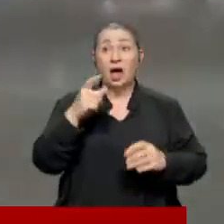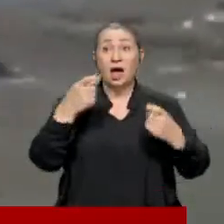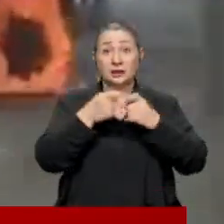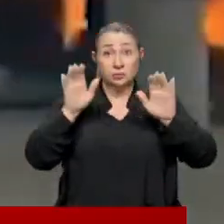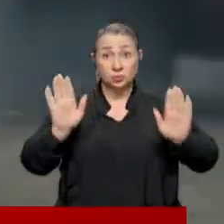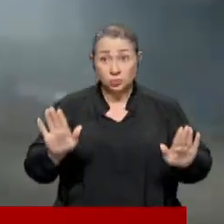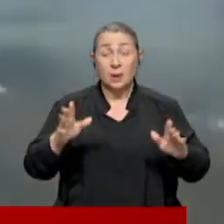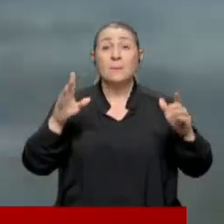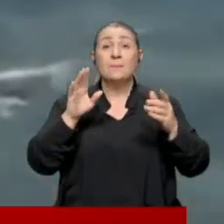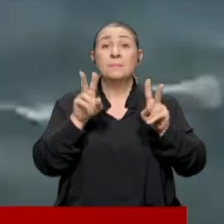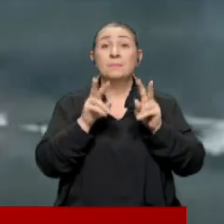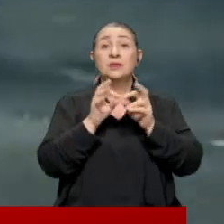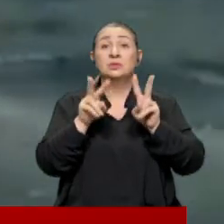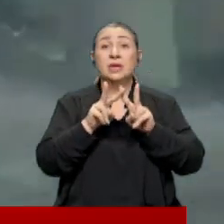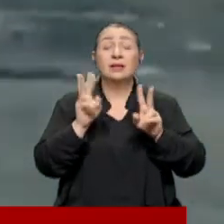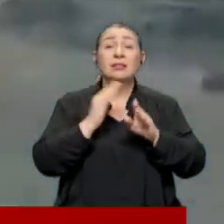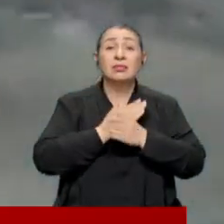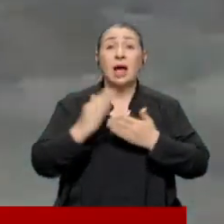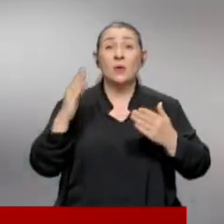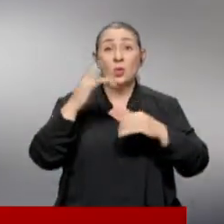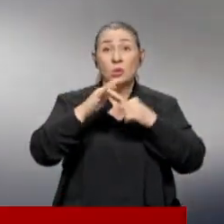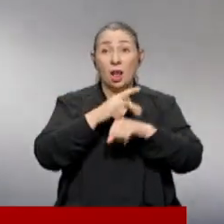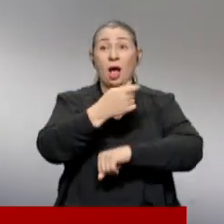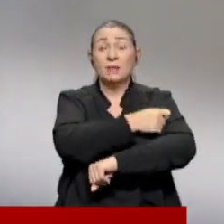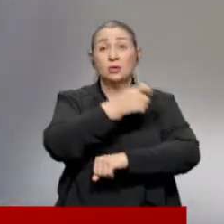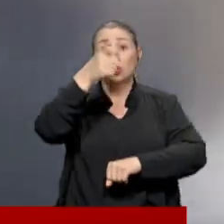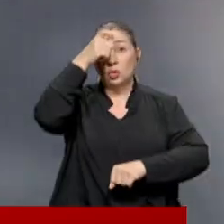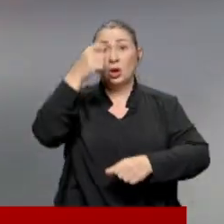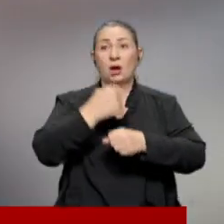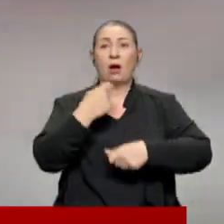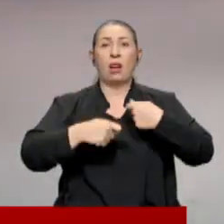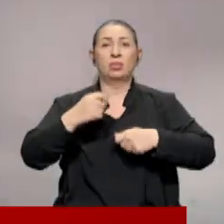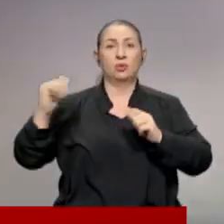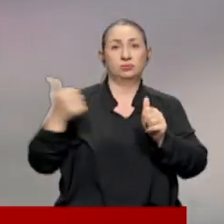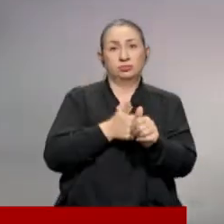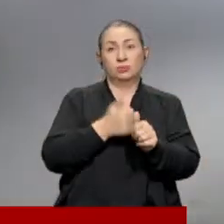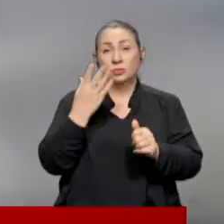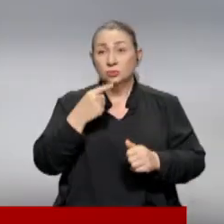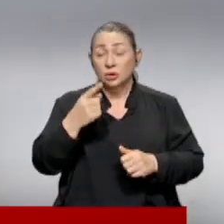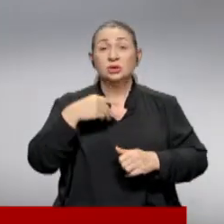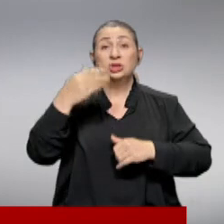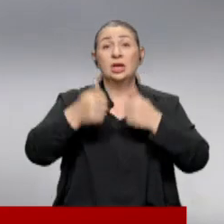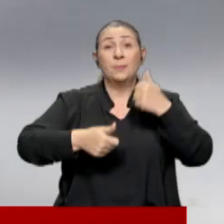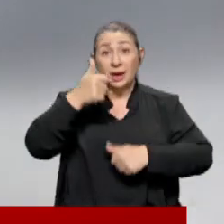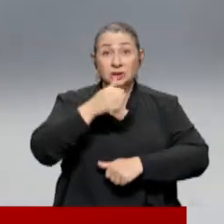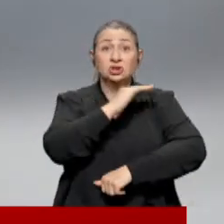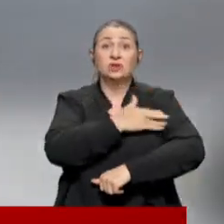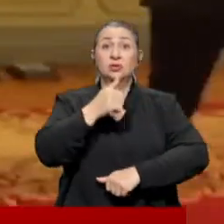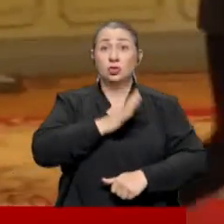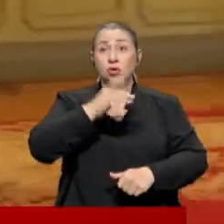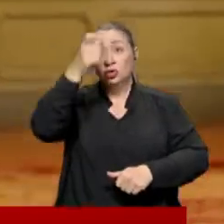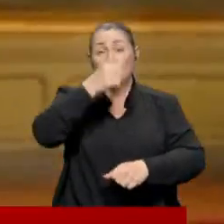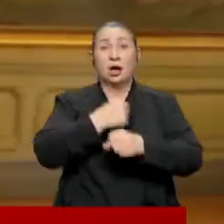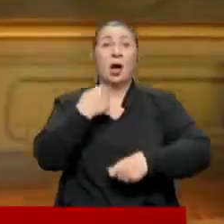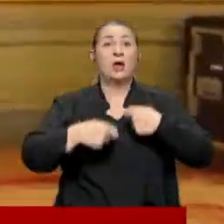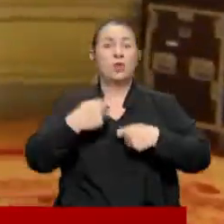ateşkeste Birleşmiş Milletler daimi üyesi ülkelerle Almanya ve Türkiye garantör olsun diyor. Dışişleri Bakanı Çavuşoğlu, Türkiye'nin garantörlüğüne